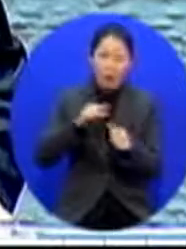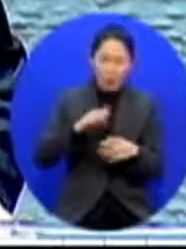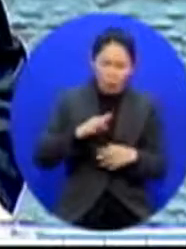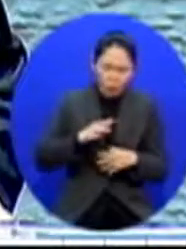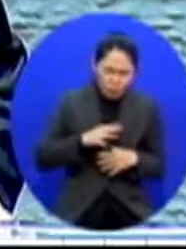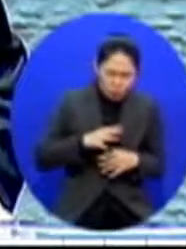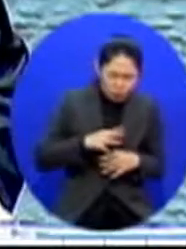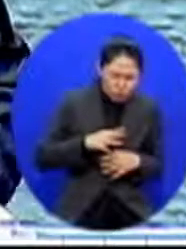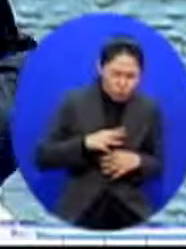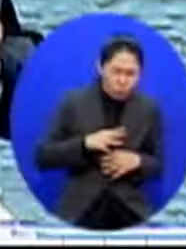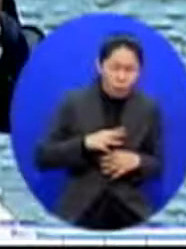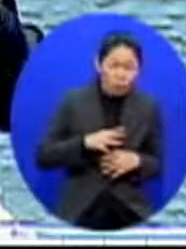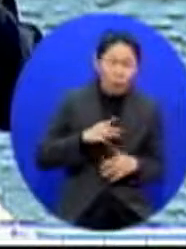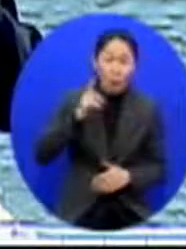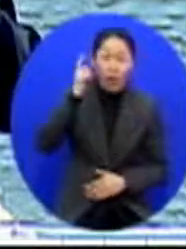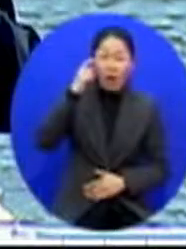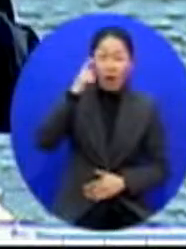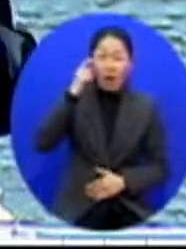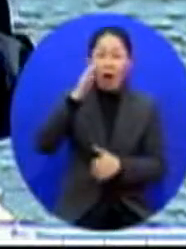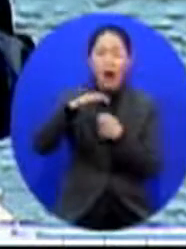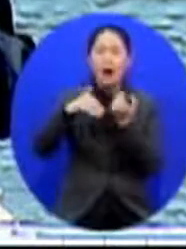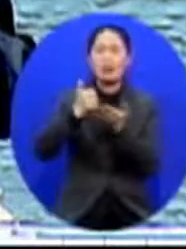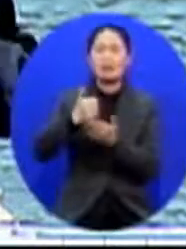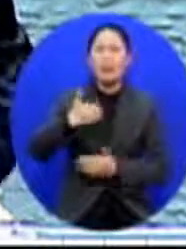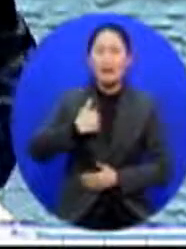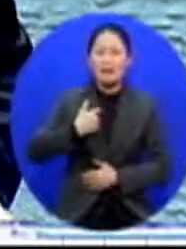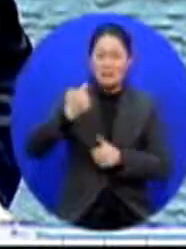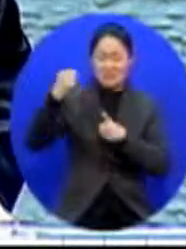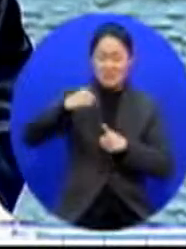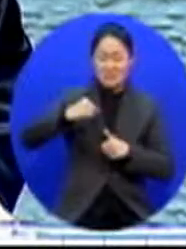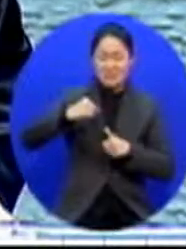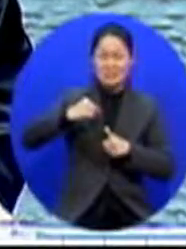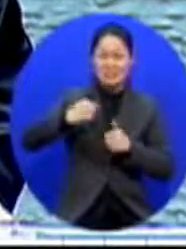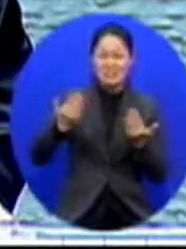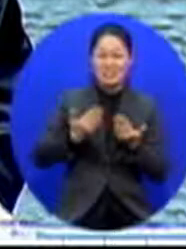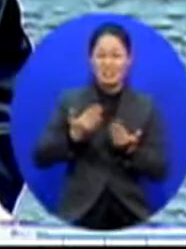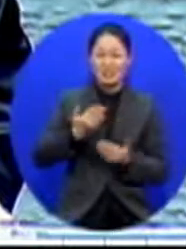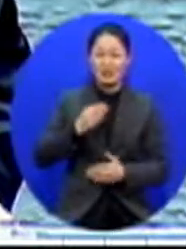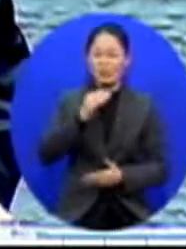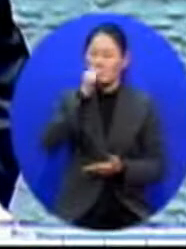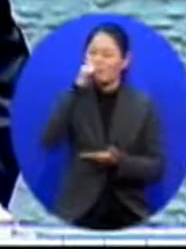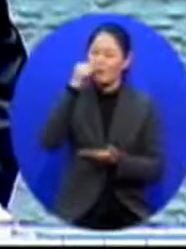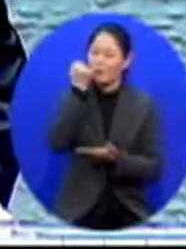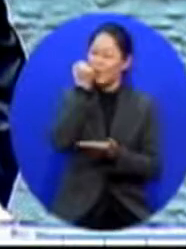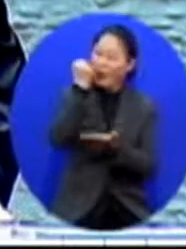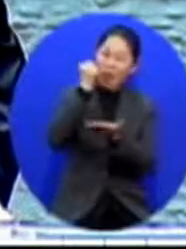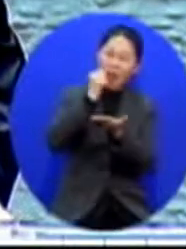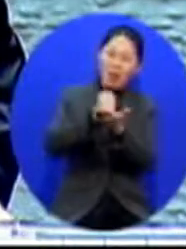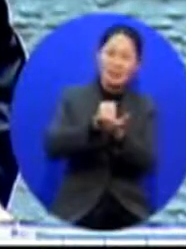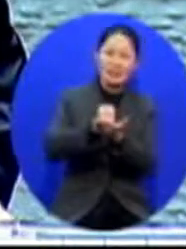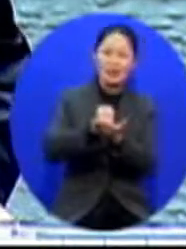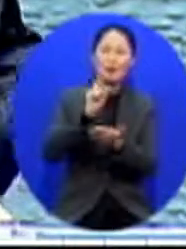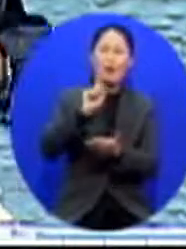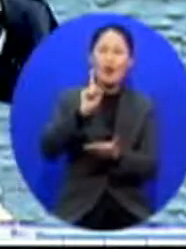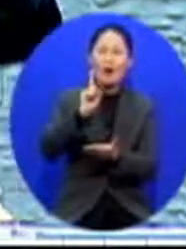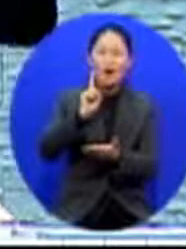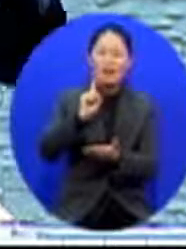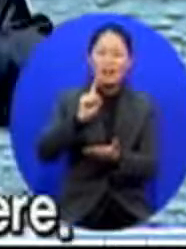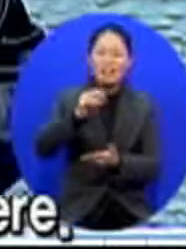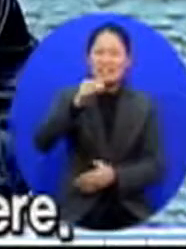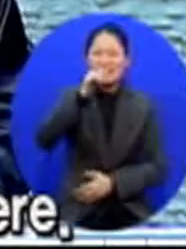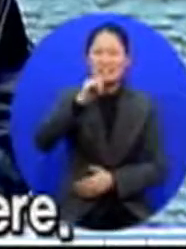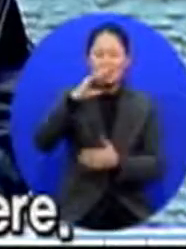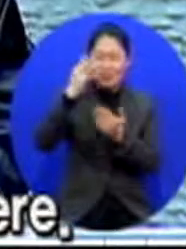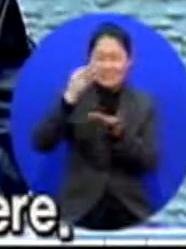왜 하나님이 나에게 시키실 일이 아 뻔하지 뭐 뻔하잖아 요 있는 거 다